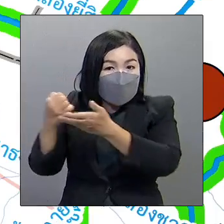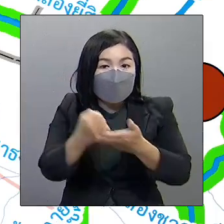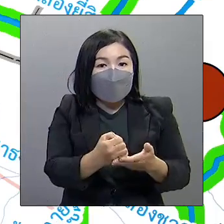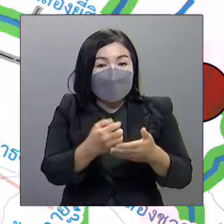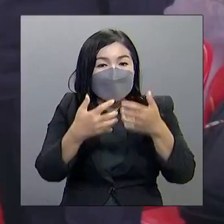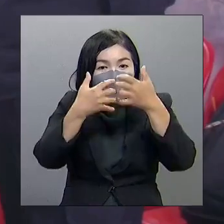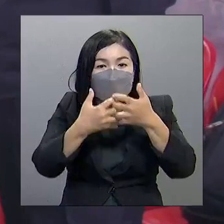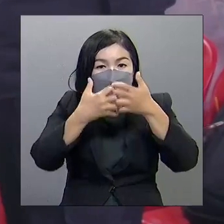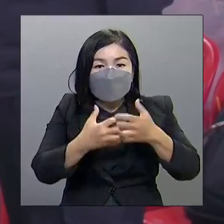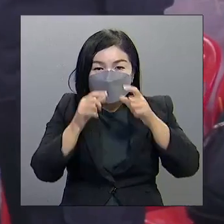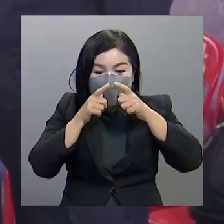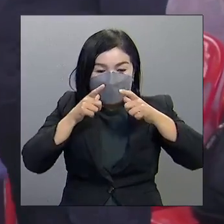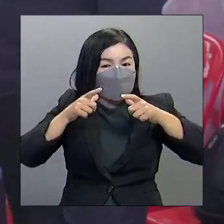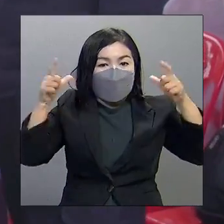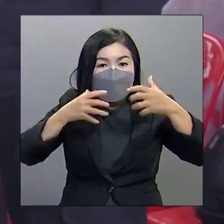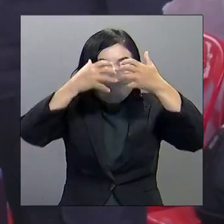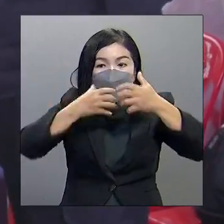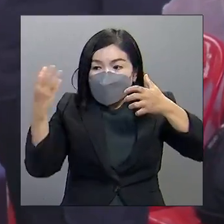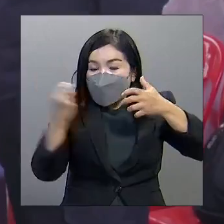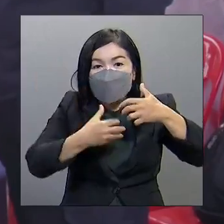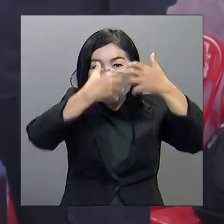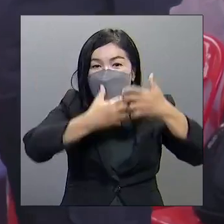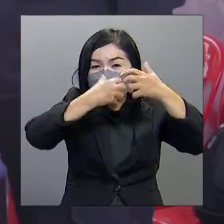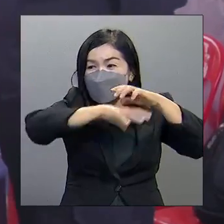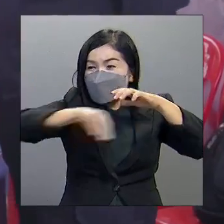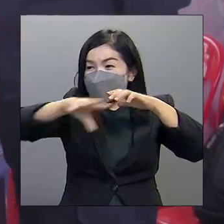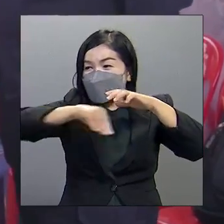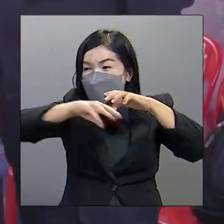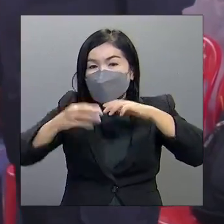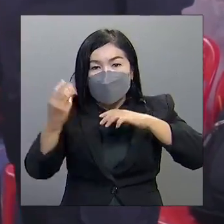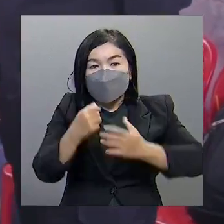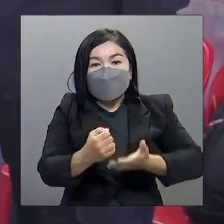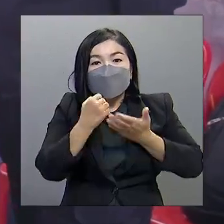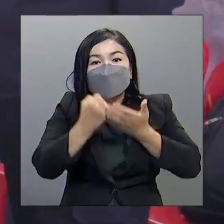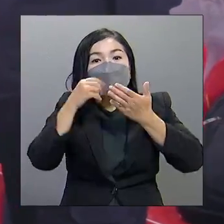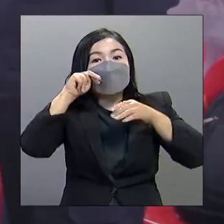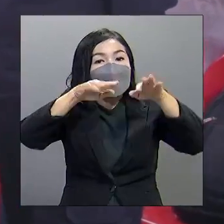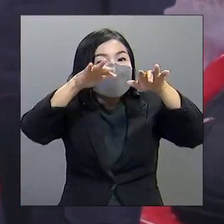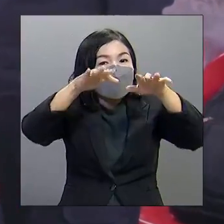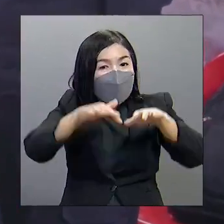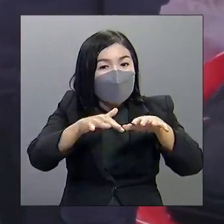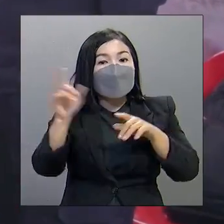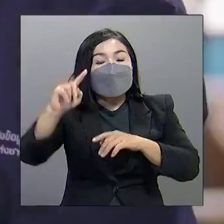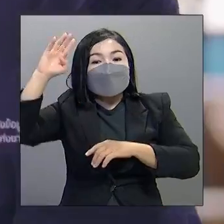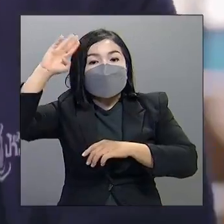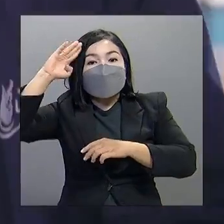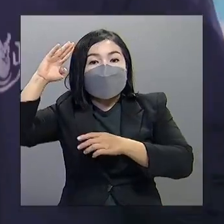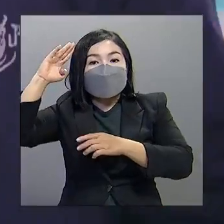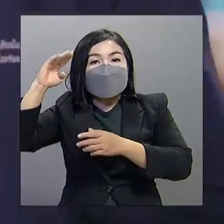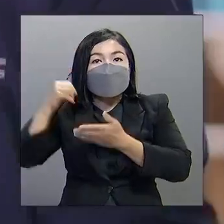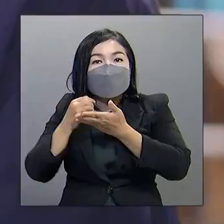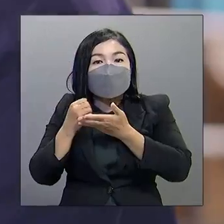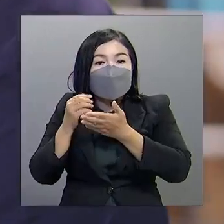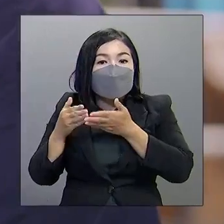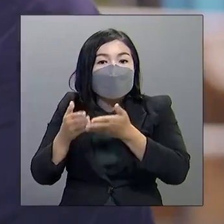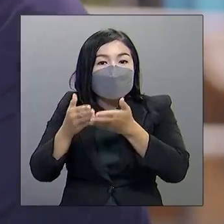สิทธิภาพสูงต้องเรียกว่าประสิทธิภาพสูงจริงๆนะครับเป็นสิ่งที่กองทัพเรือเนี่ยได้ดำเนินการนะครับพัฒนาตรงนี้ขึ้นม